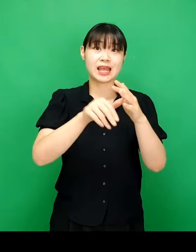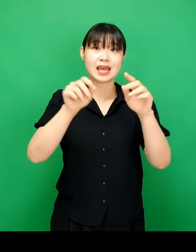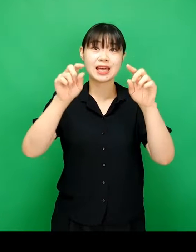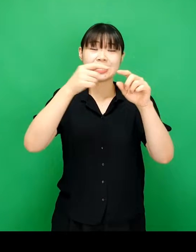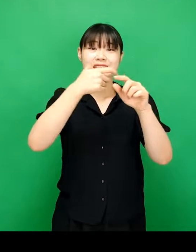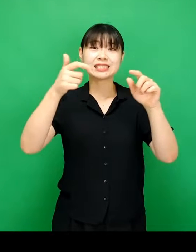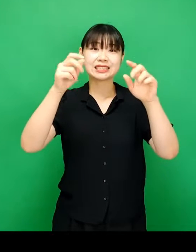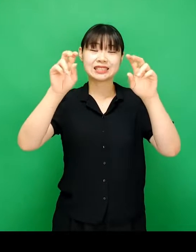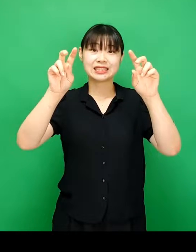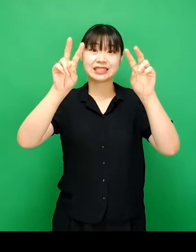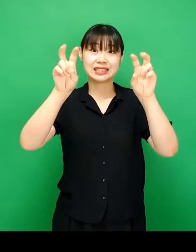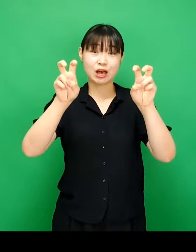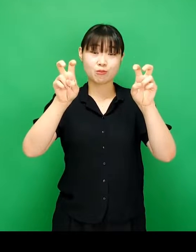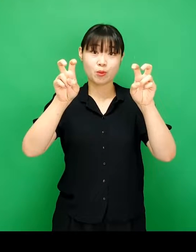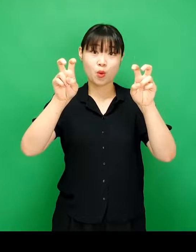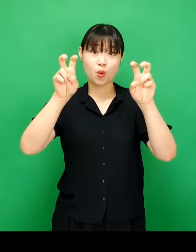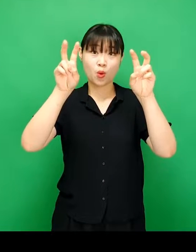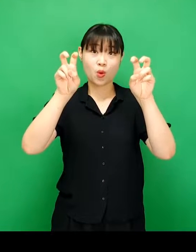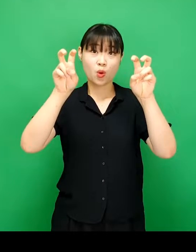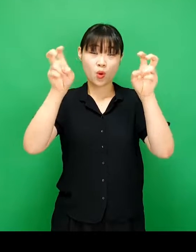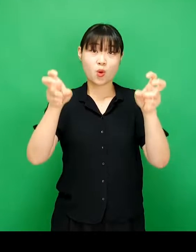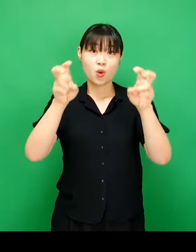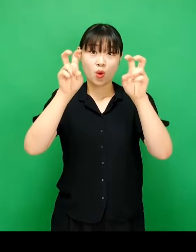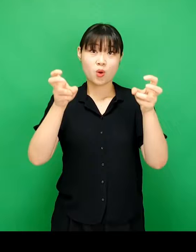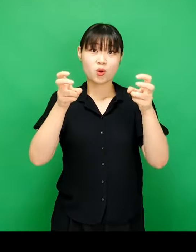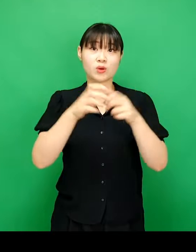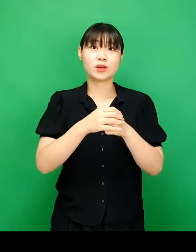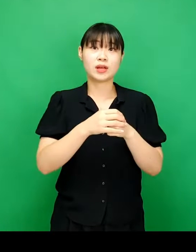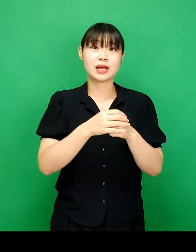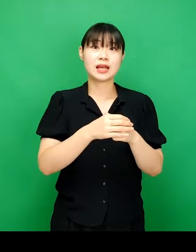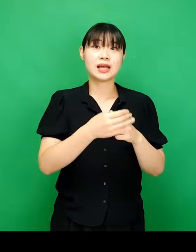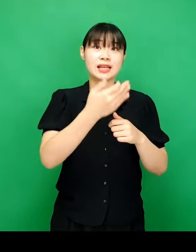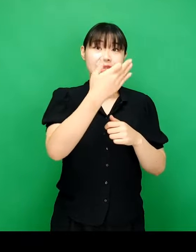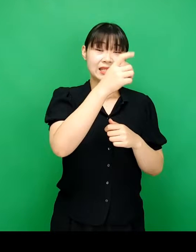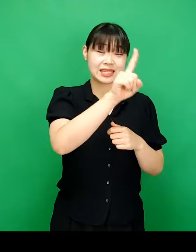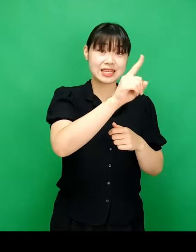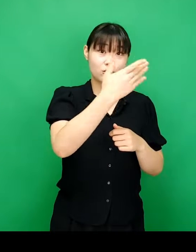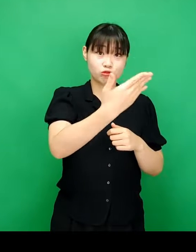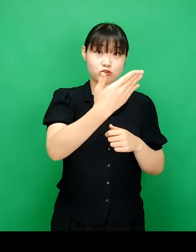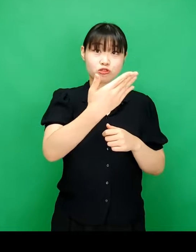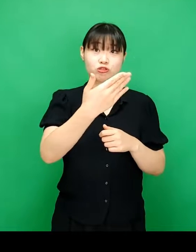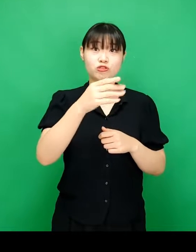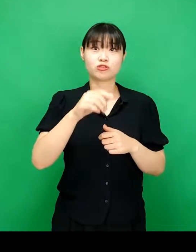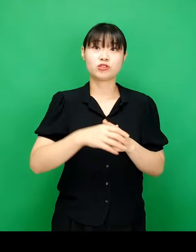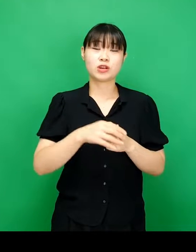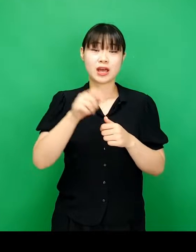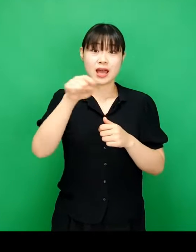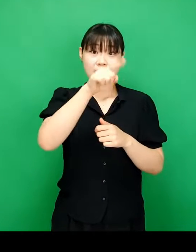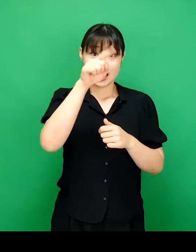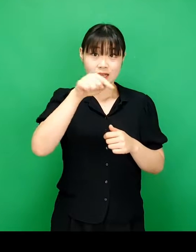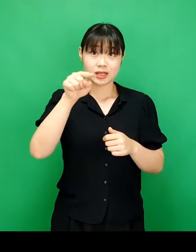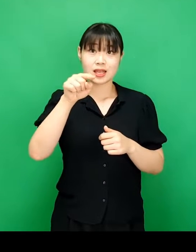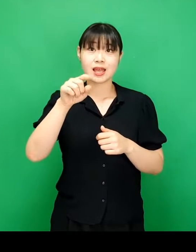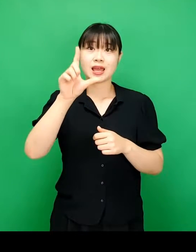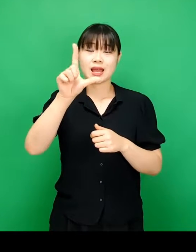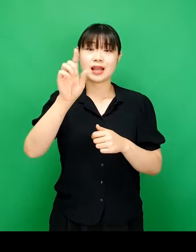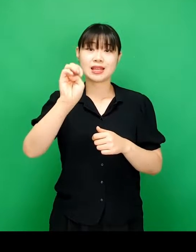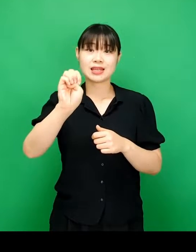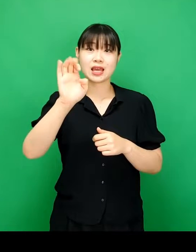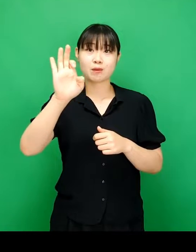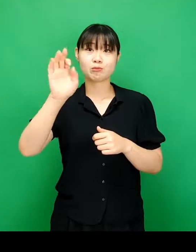따옴표를 씁니다. 등호, 큰 따옴표 사이에 19, 앰퍼샌드, 레프트